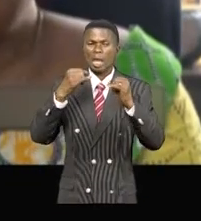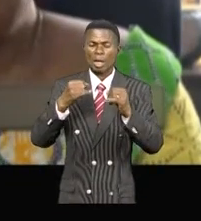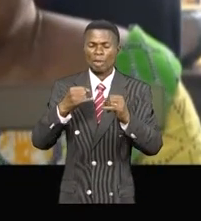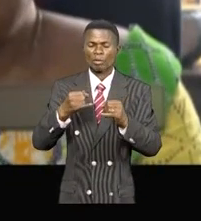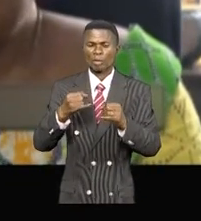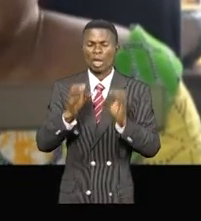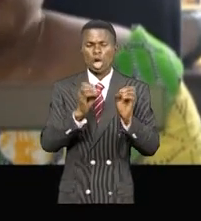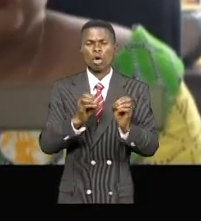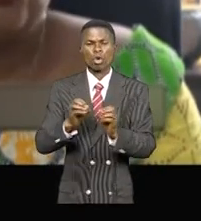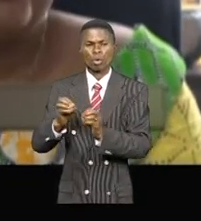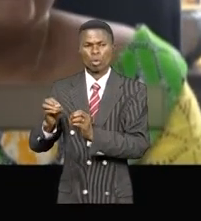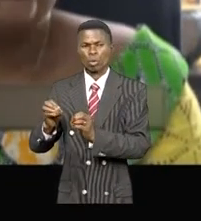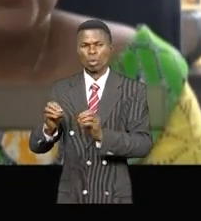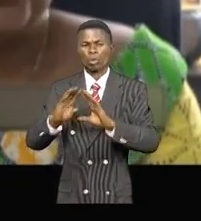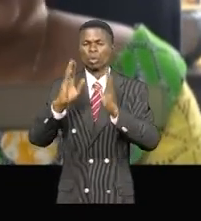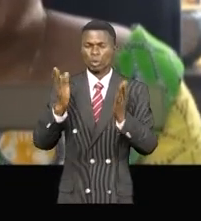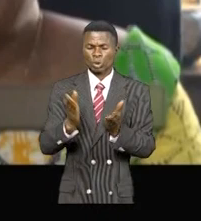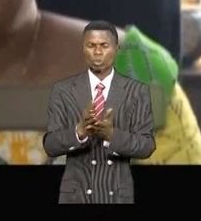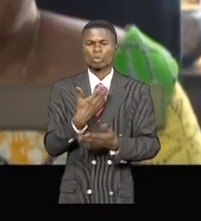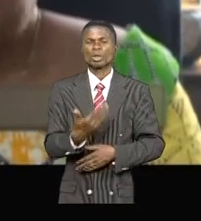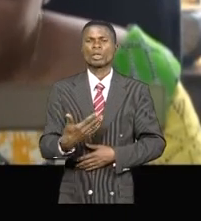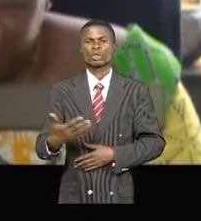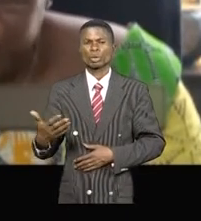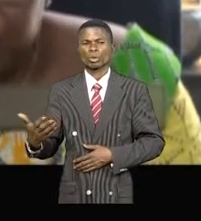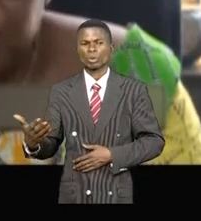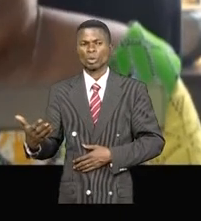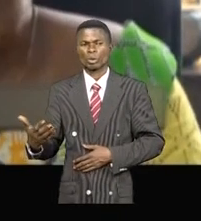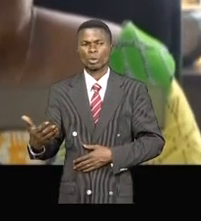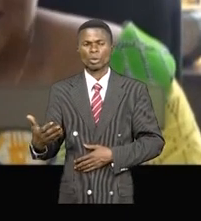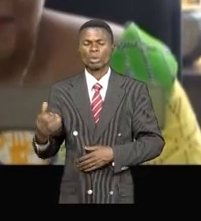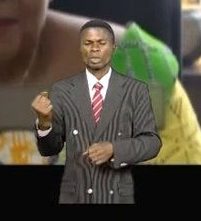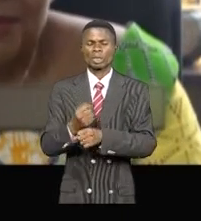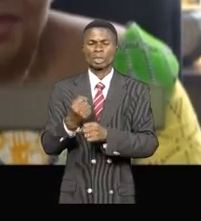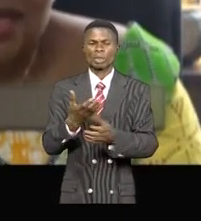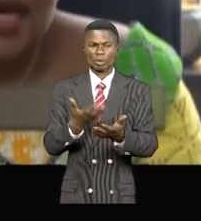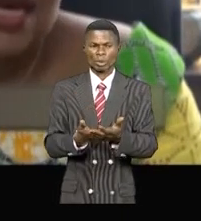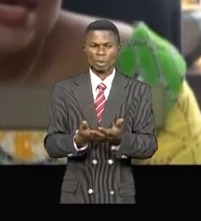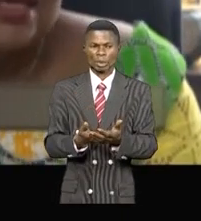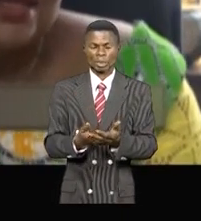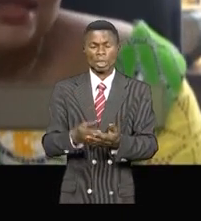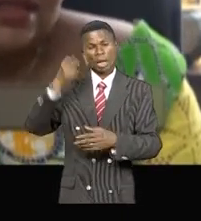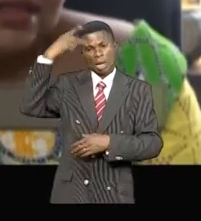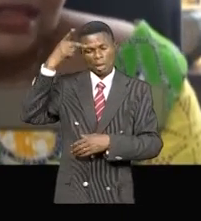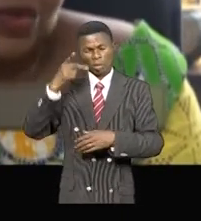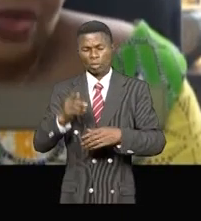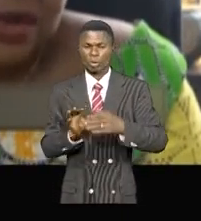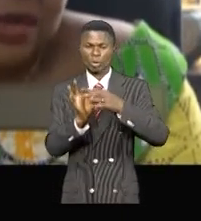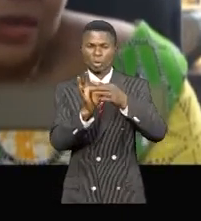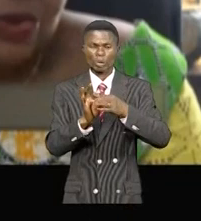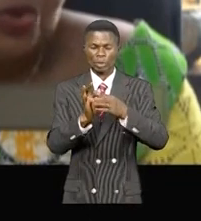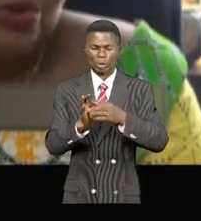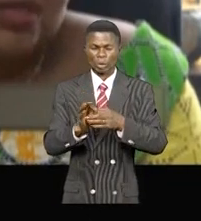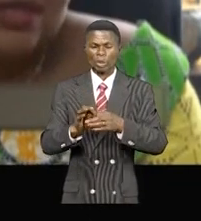réunir tous les facteurs de production. Grâce à cette politique du partenariat